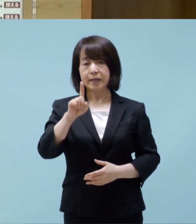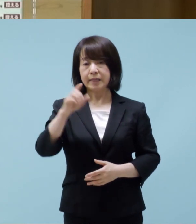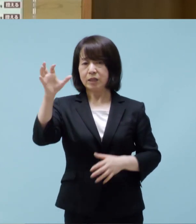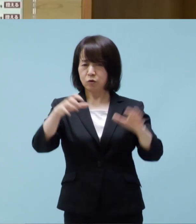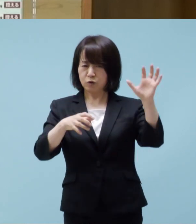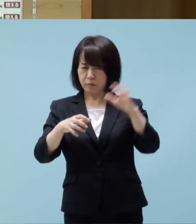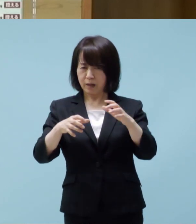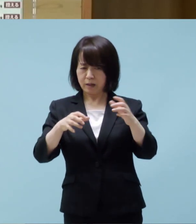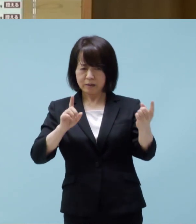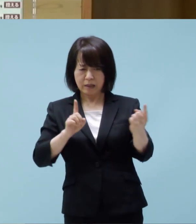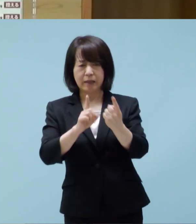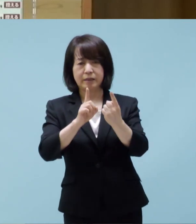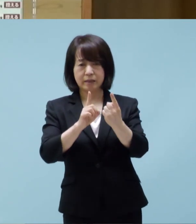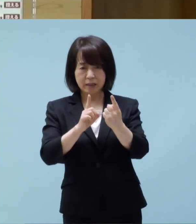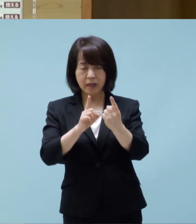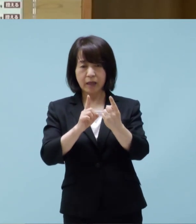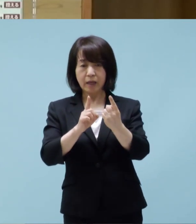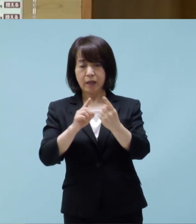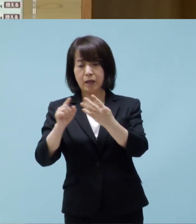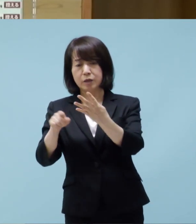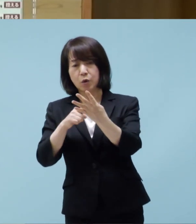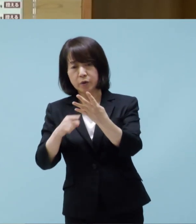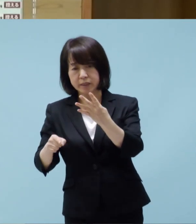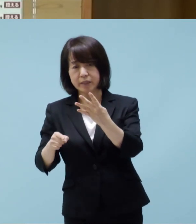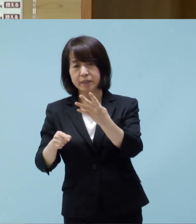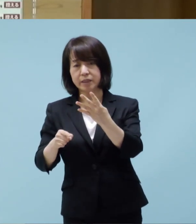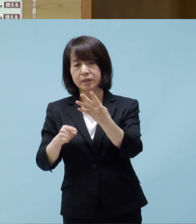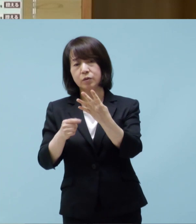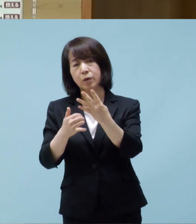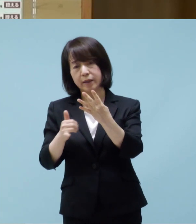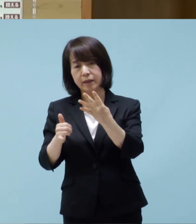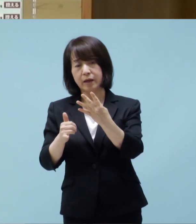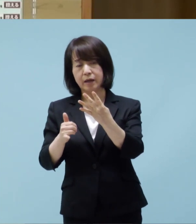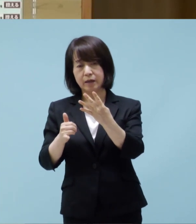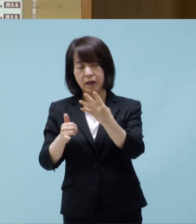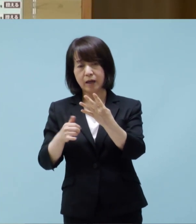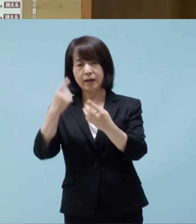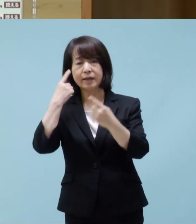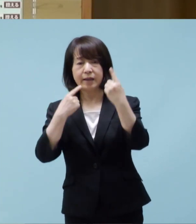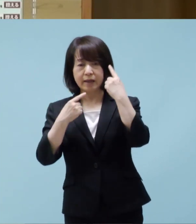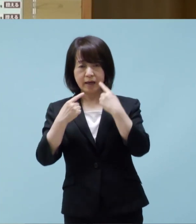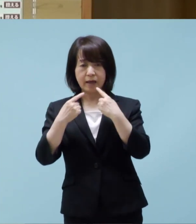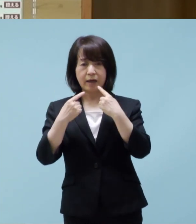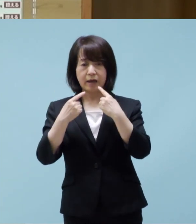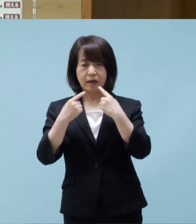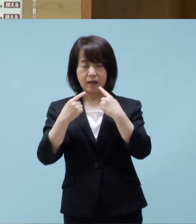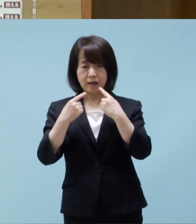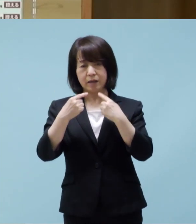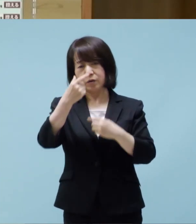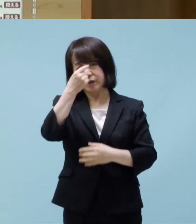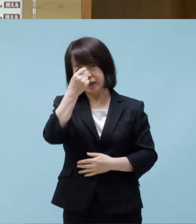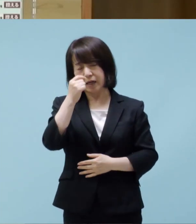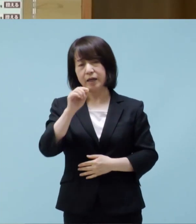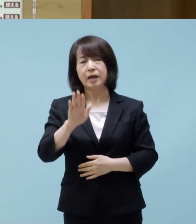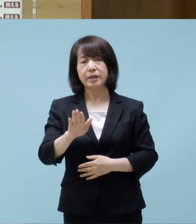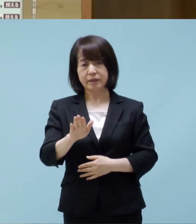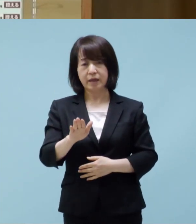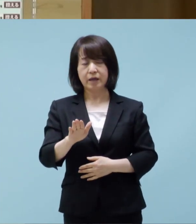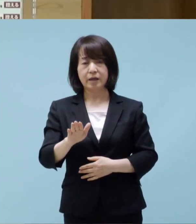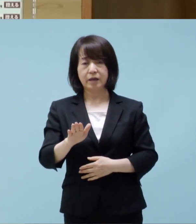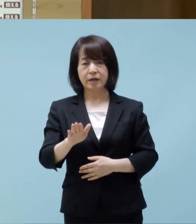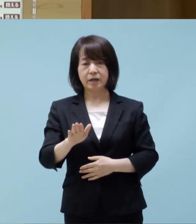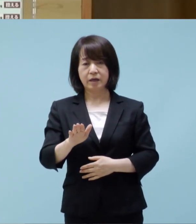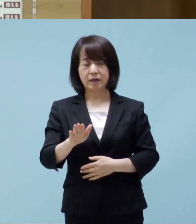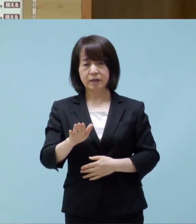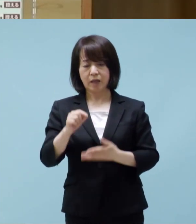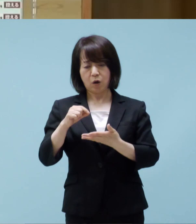4名の方がですね、怪我をされまして被害に遭われました。お見舞いを申し上げ